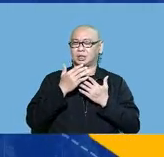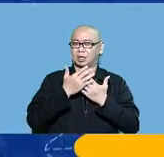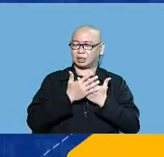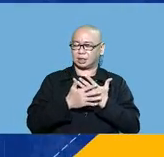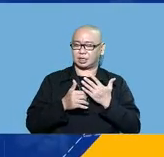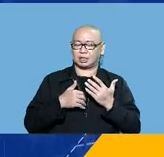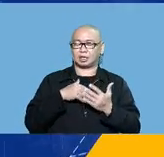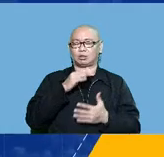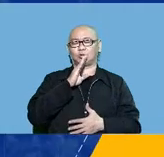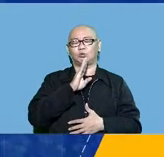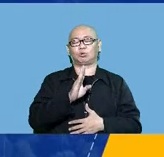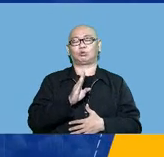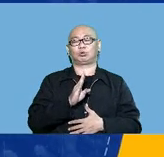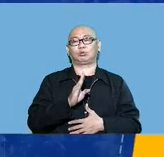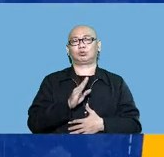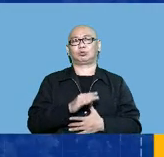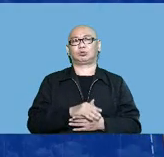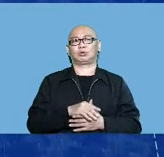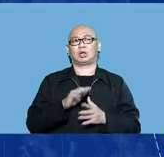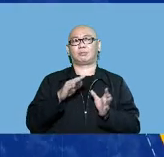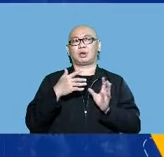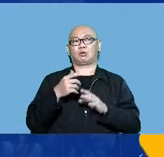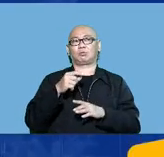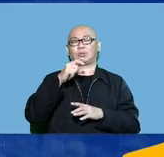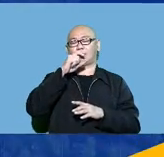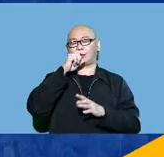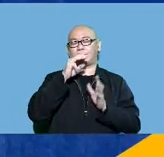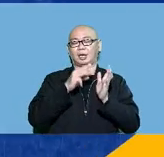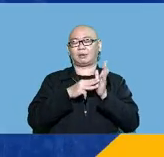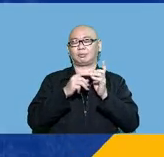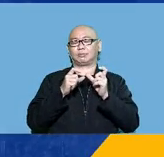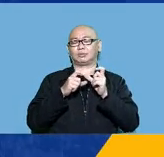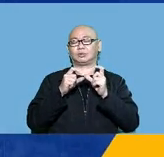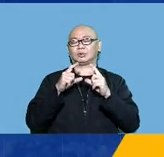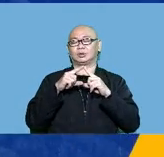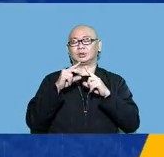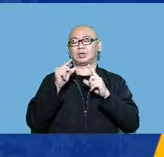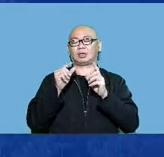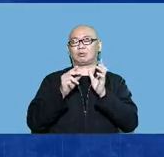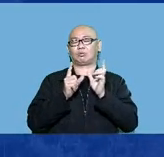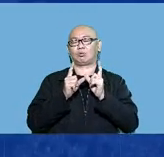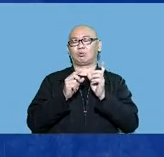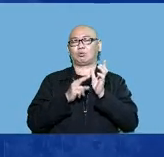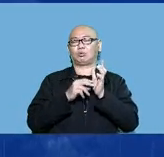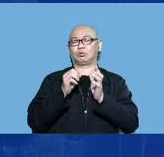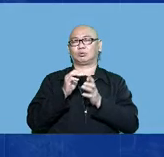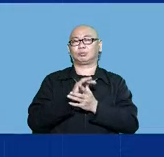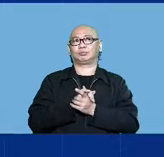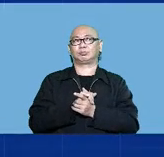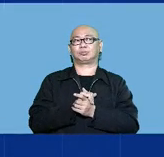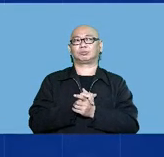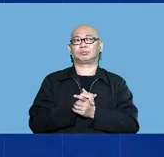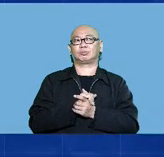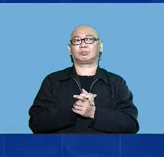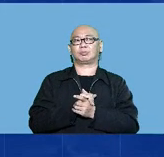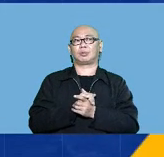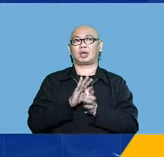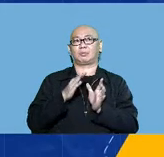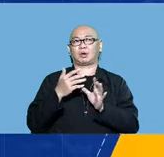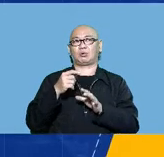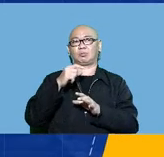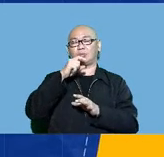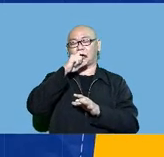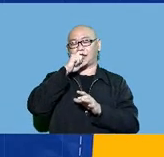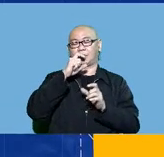dengan tulus. Almarhum Bapak M. Sarwono dan almarhum Ibu Nani Rahajeng Trisminingsih, almarhum Bapak